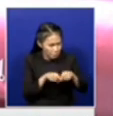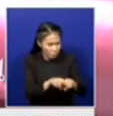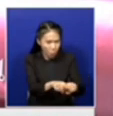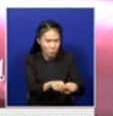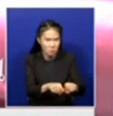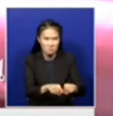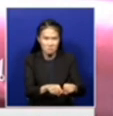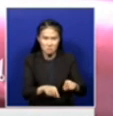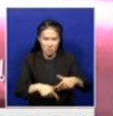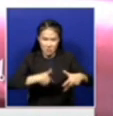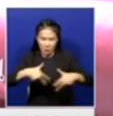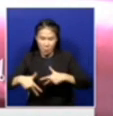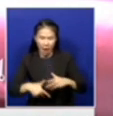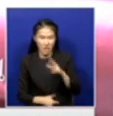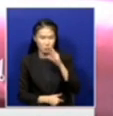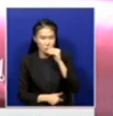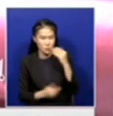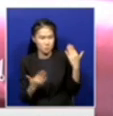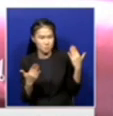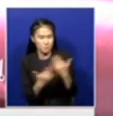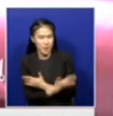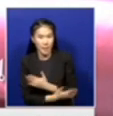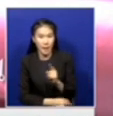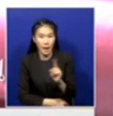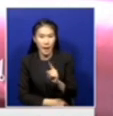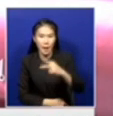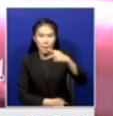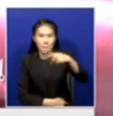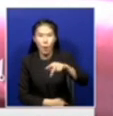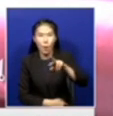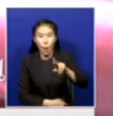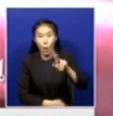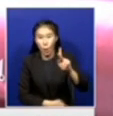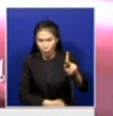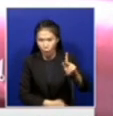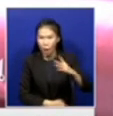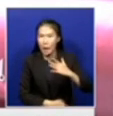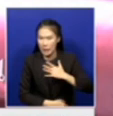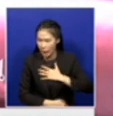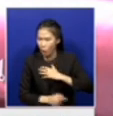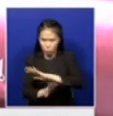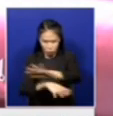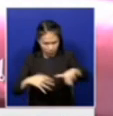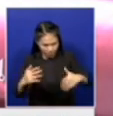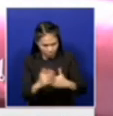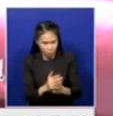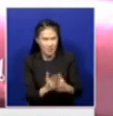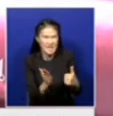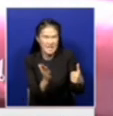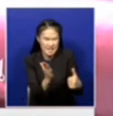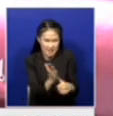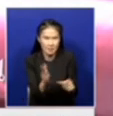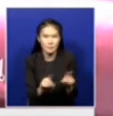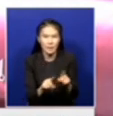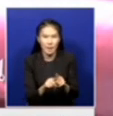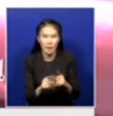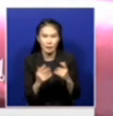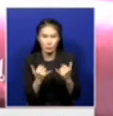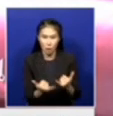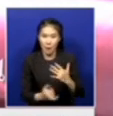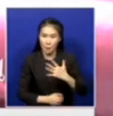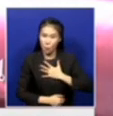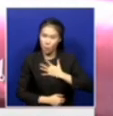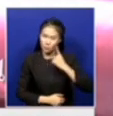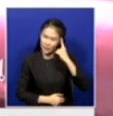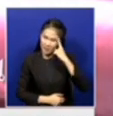เป็นชื่อพระราชกำหนดเราเป็นหนี้ด้วยกันแล้วผมเป็นอย่างหวังเป็นอย่างยิ่งนะครับว่าการ